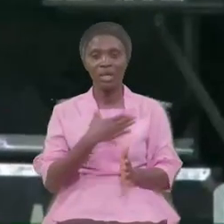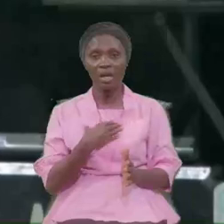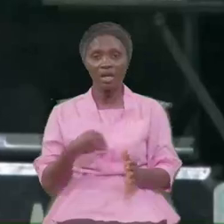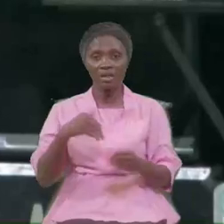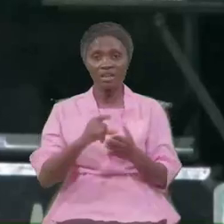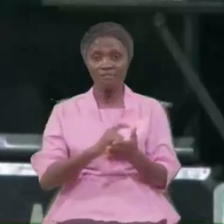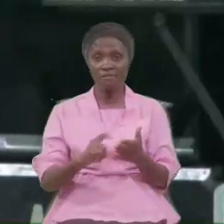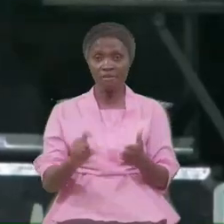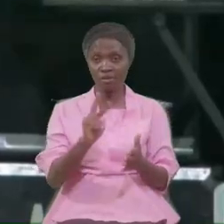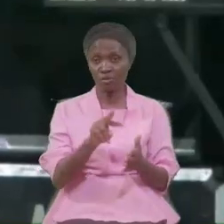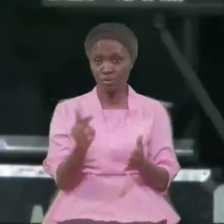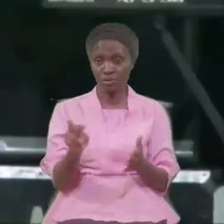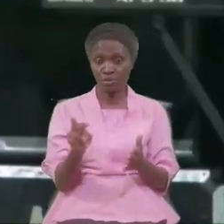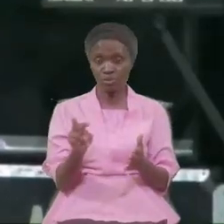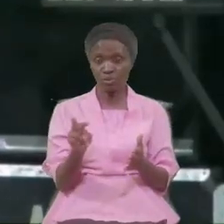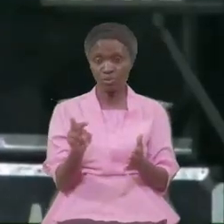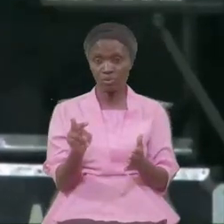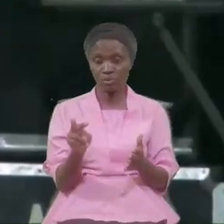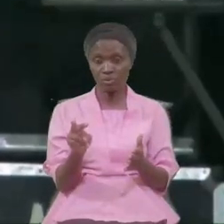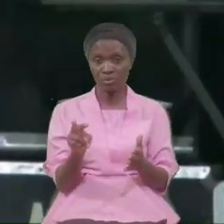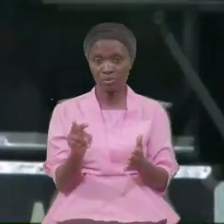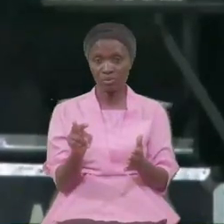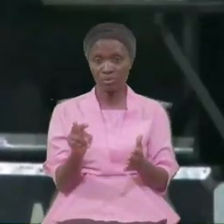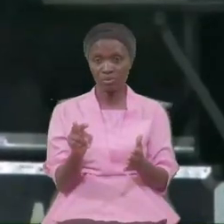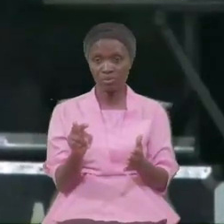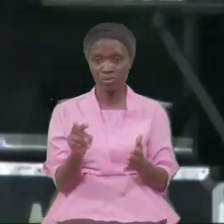répondit-il. Le verset 22.